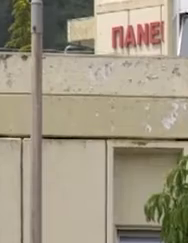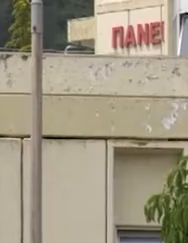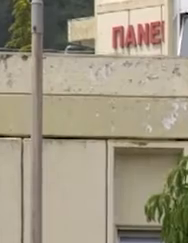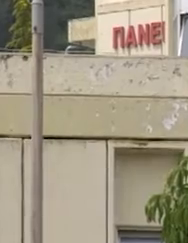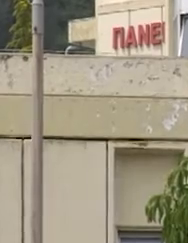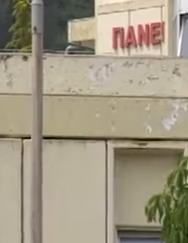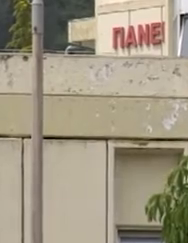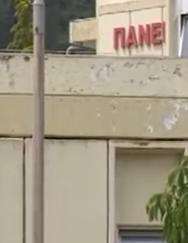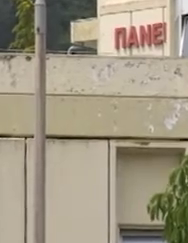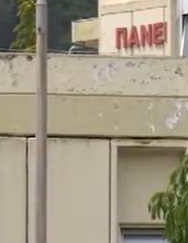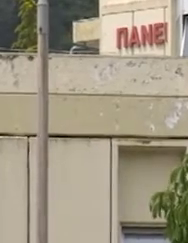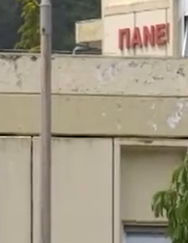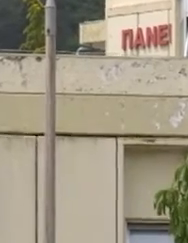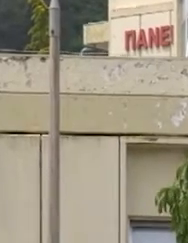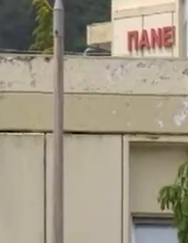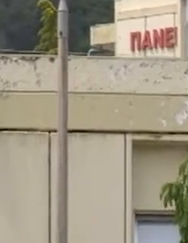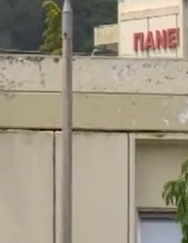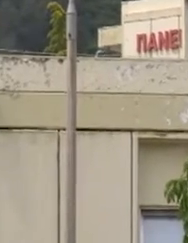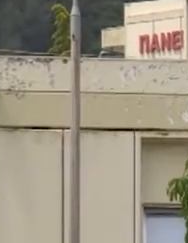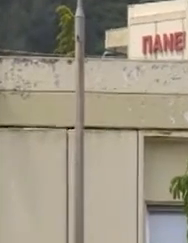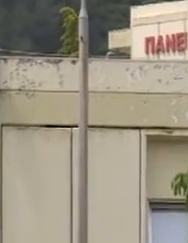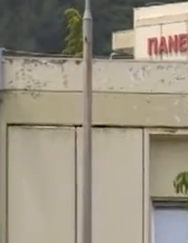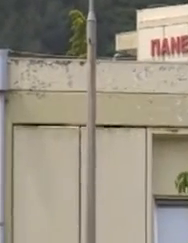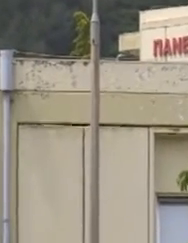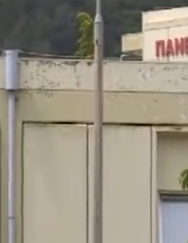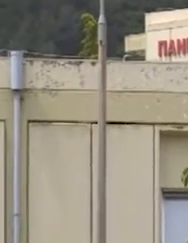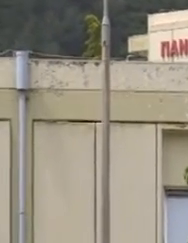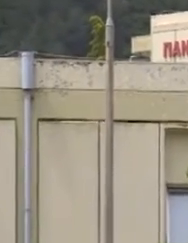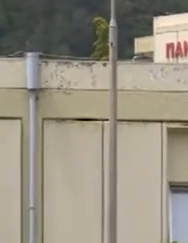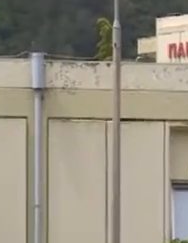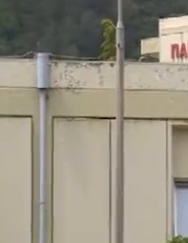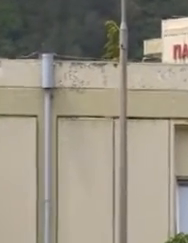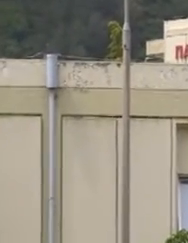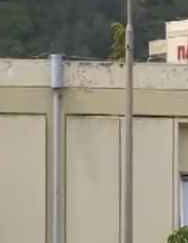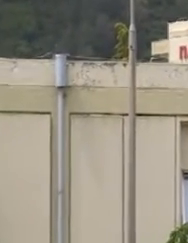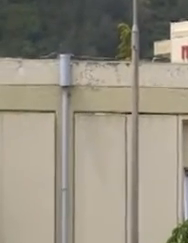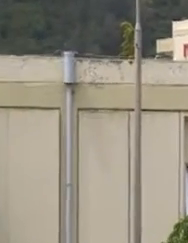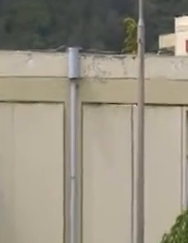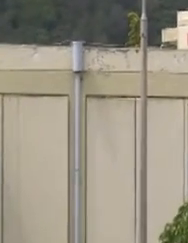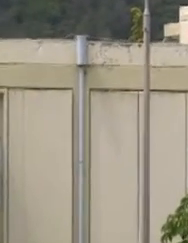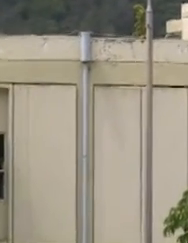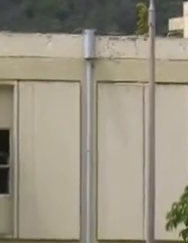προσωρινής διαταγής και για αναστολή της απόφασης που προβλέπει την υποχρεωτικότητα του εμβολιασμού για επαγγελματίες υγείας και υγειονομικό προσωπικό.